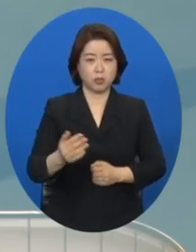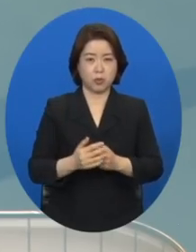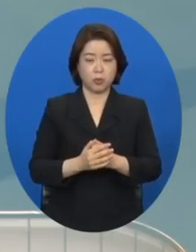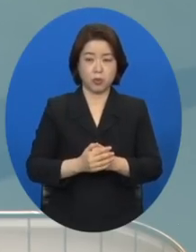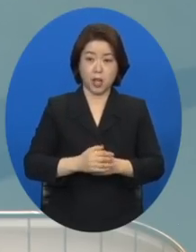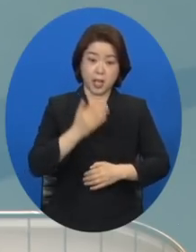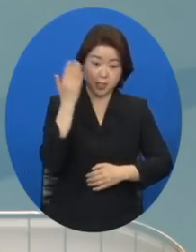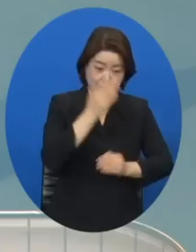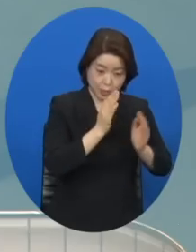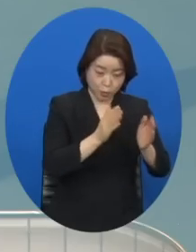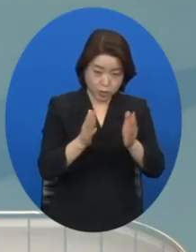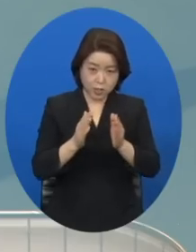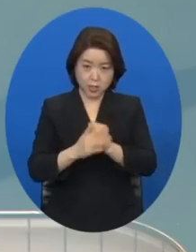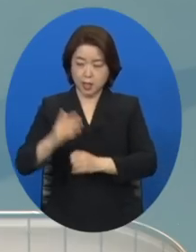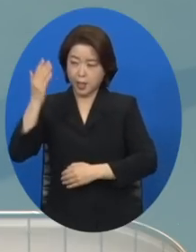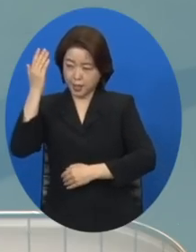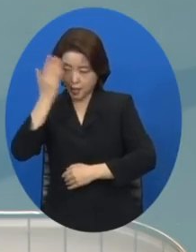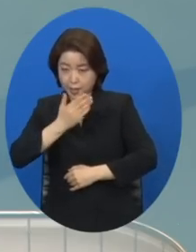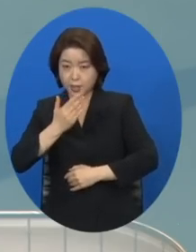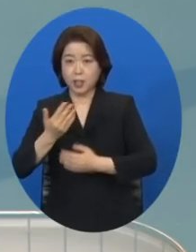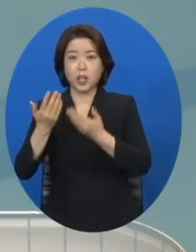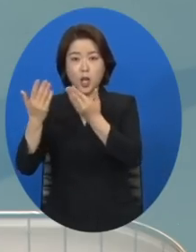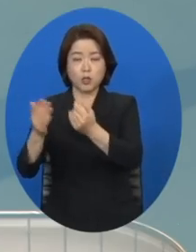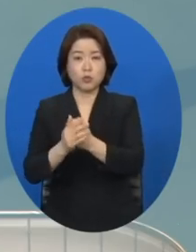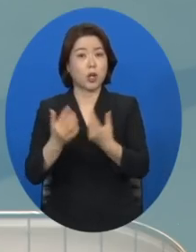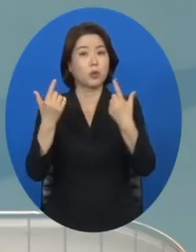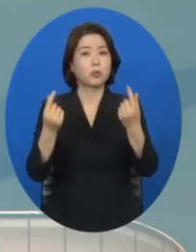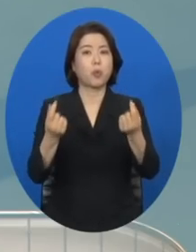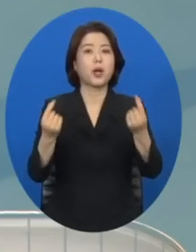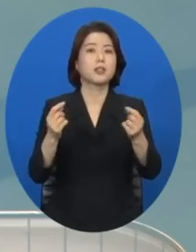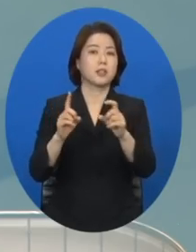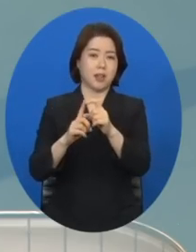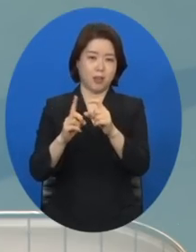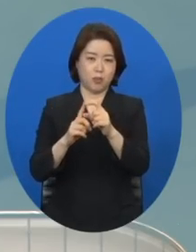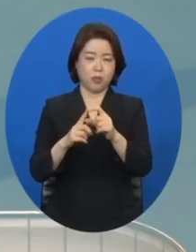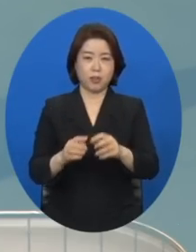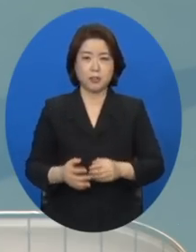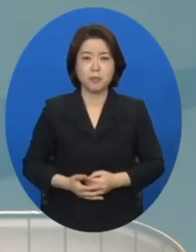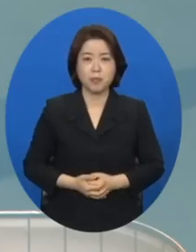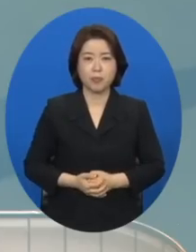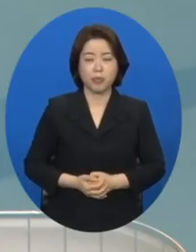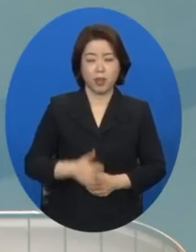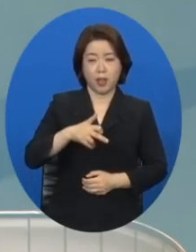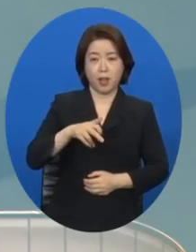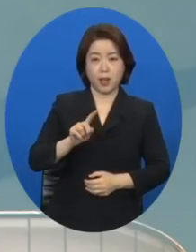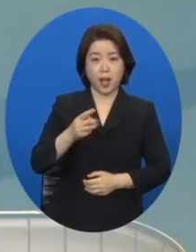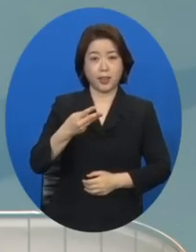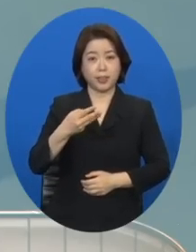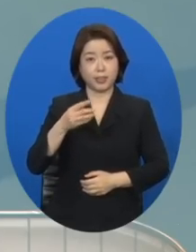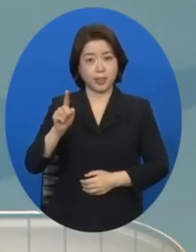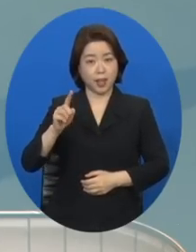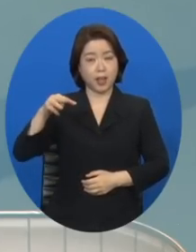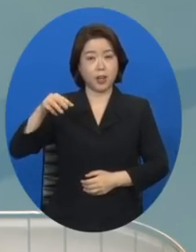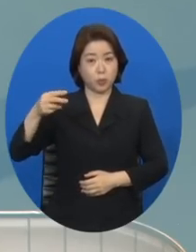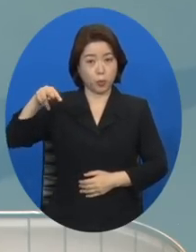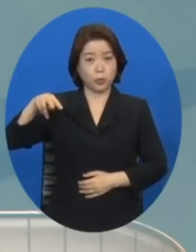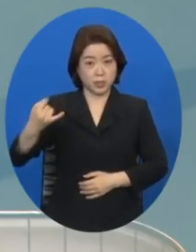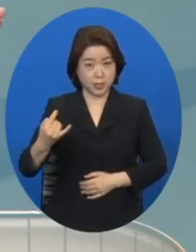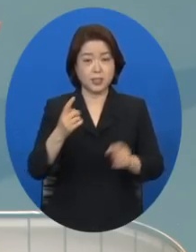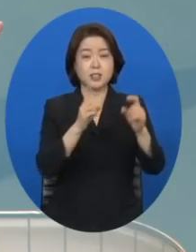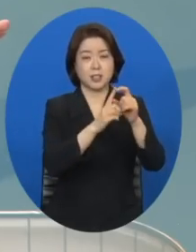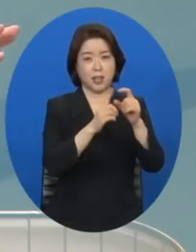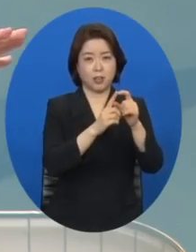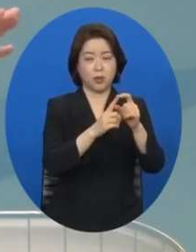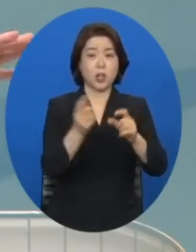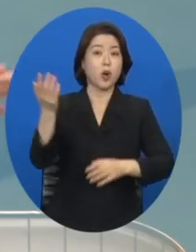손질하다 깨끗하게 하다 동일한 어근에서 나 단어입니다 카타로스란 단어인데 여러분이 단어를